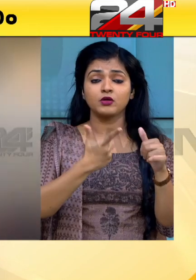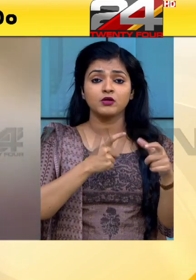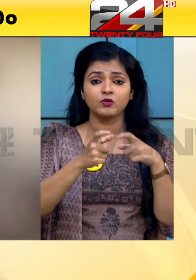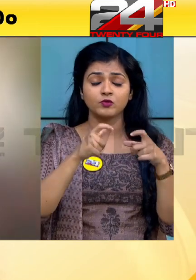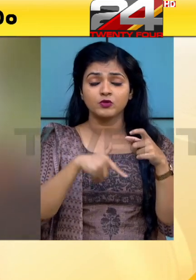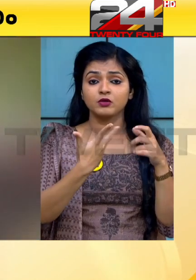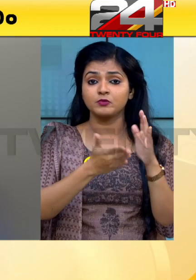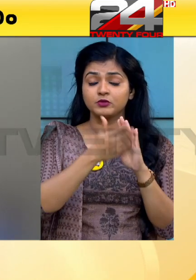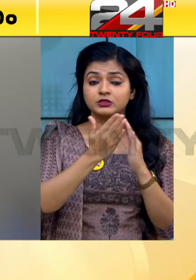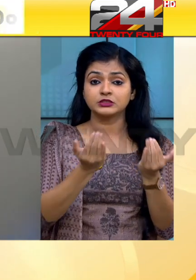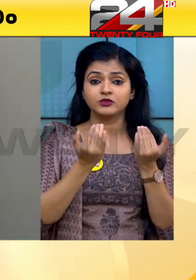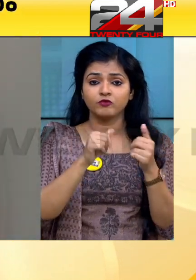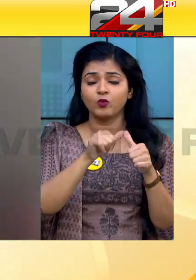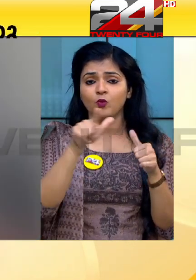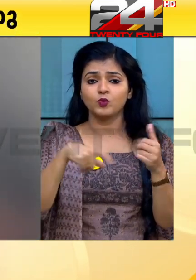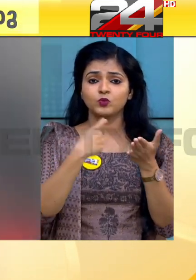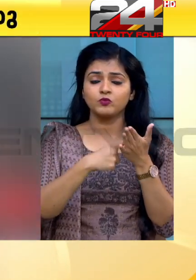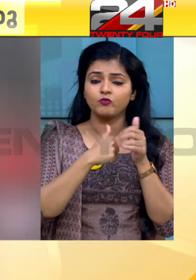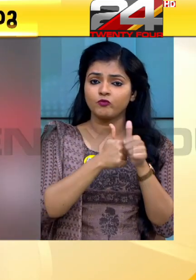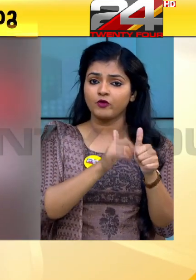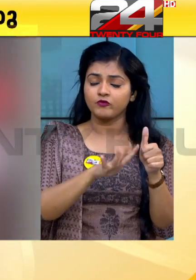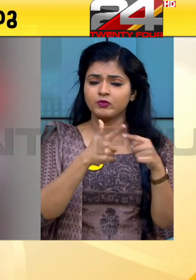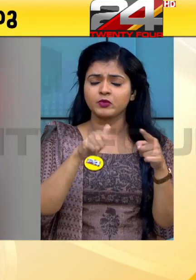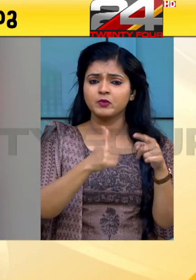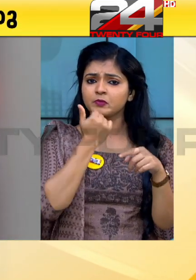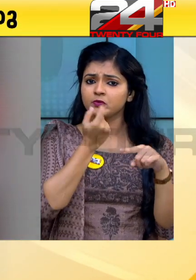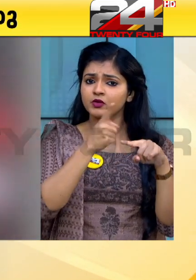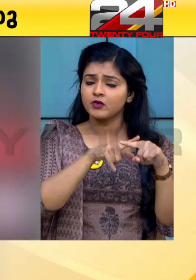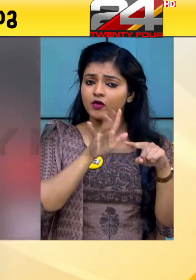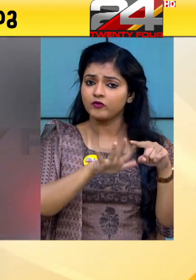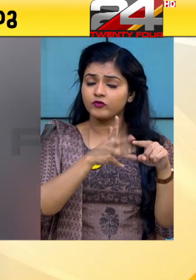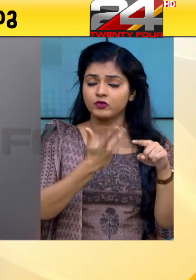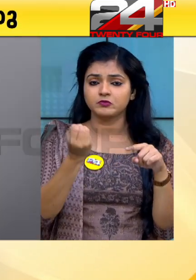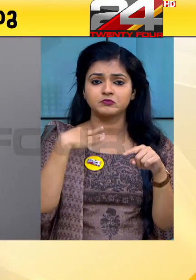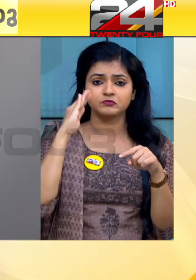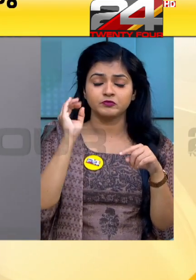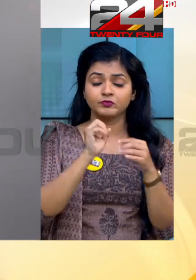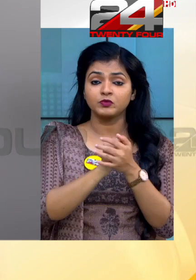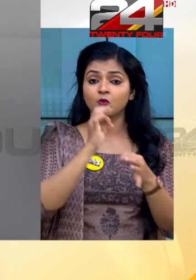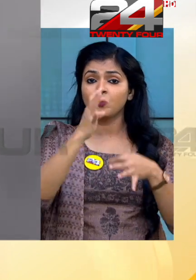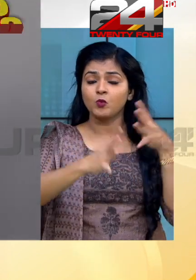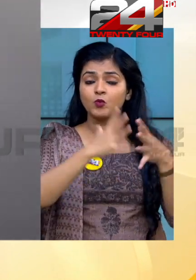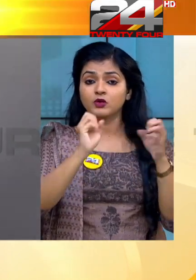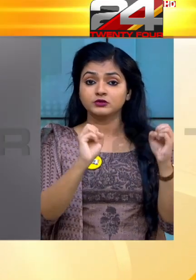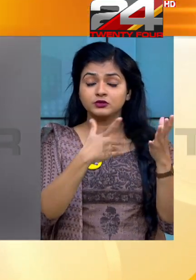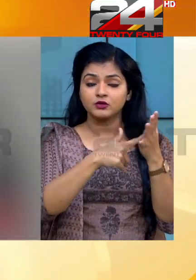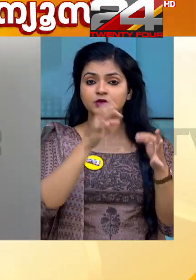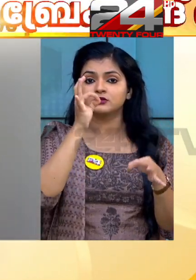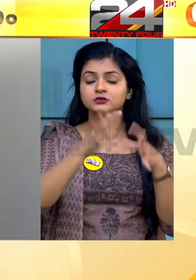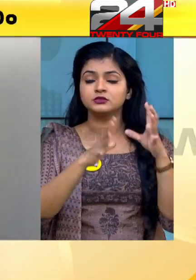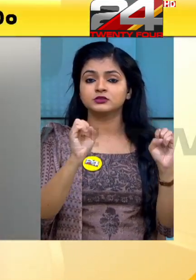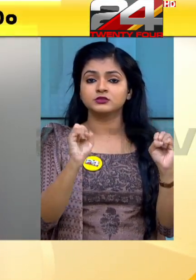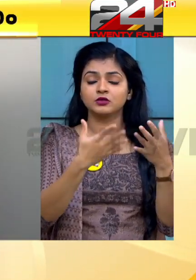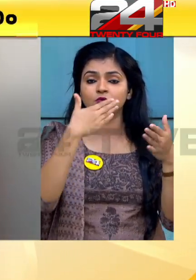പ്രവർത്തിക്കുന്നത്. പക്ഷേ ഇതിൽ ഇക്കാര്യത്തിൽ എന്തെങ്കിലും വീഴ്ച സംഭവിച്ചിട്ടുണ്ടോ എന്നുള്ള കാര്യം നമുക്ക് ഇതുവരെയും അറിയില്ല. പക്ഷേ പുക ഉയരുകയായിരുന്നു ആദ്യഘട്ടത്തിൽ. പിന്നീടാണ് അകത്തുള്ള